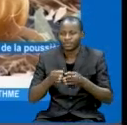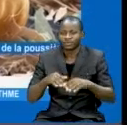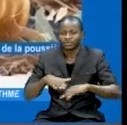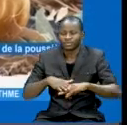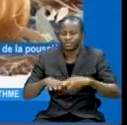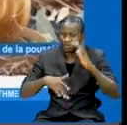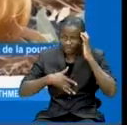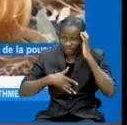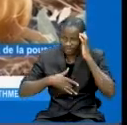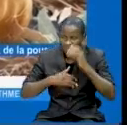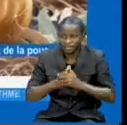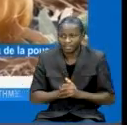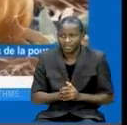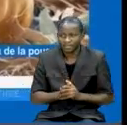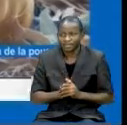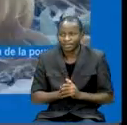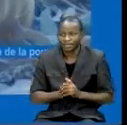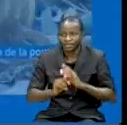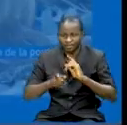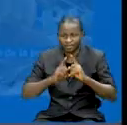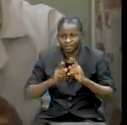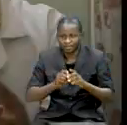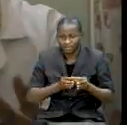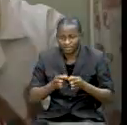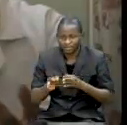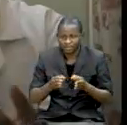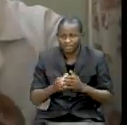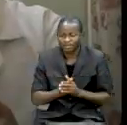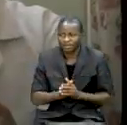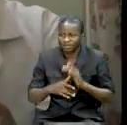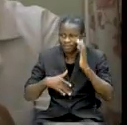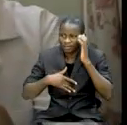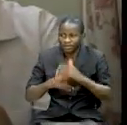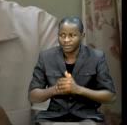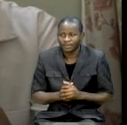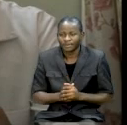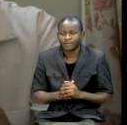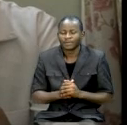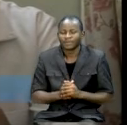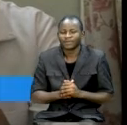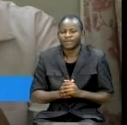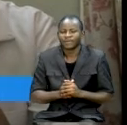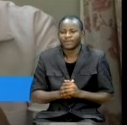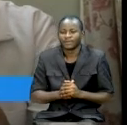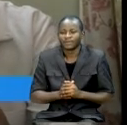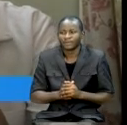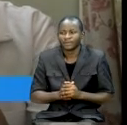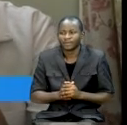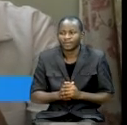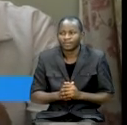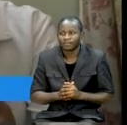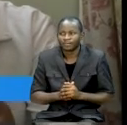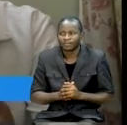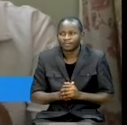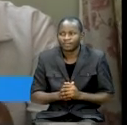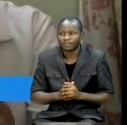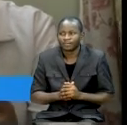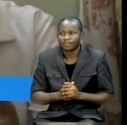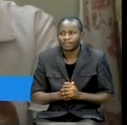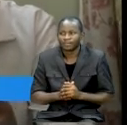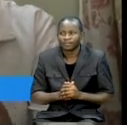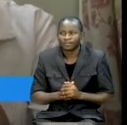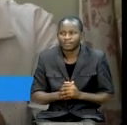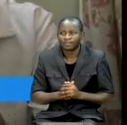aériennes inférieures et notamment les bronchioles. Cette difficulté respiratoire c'est manifeste et caractérisée